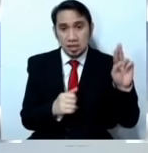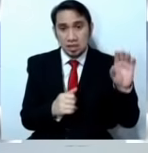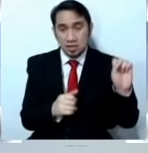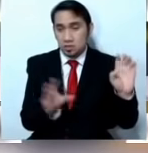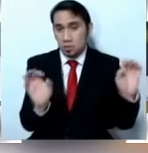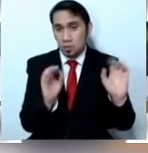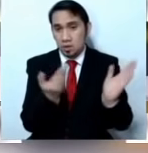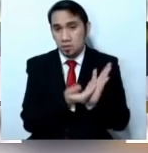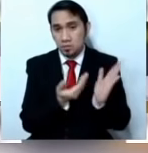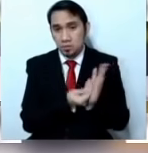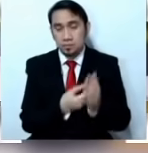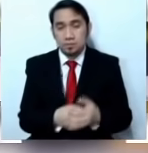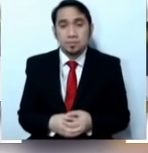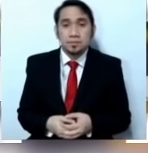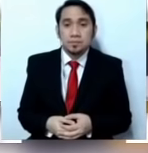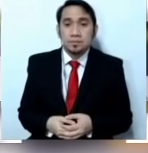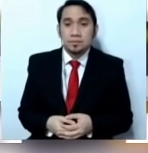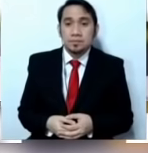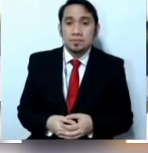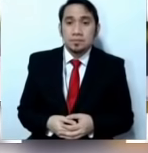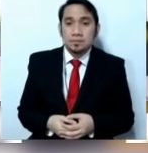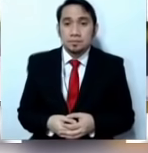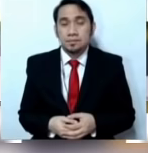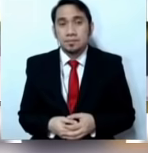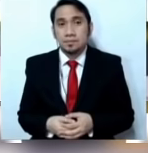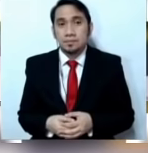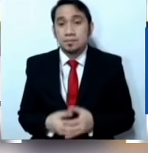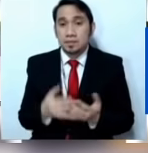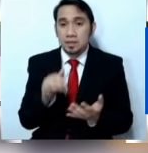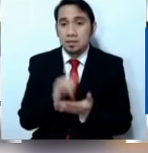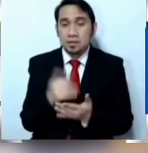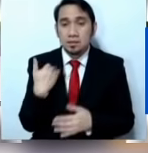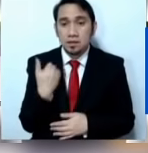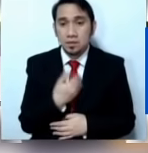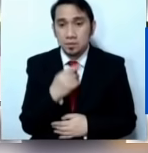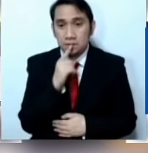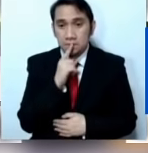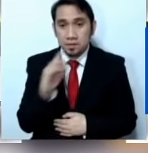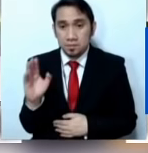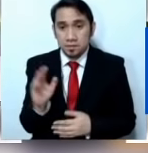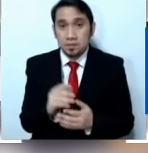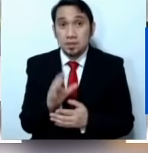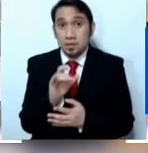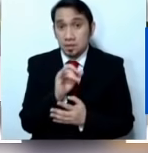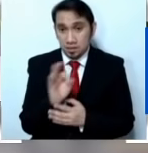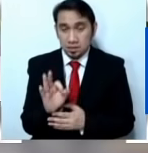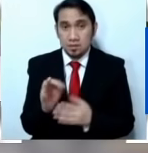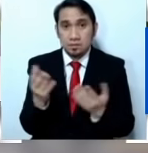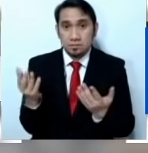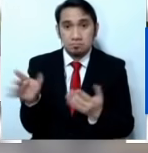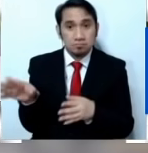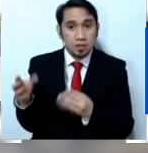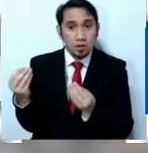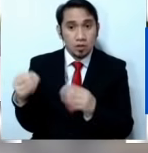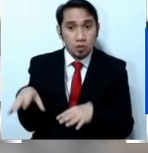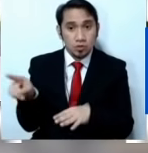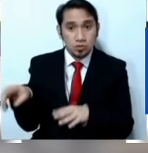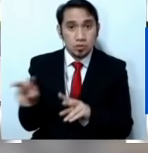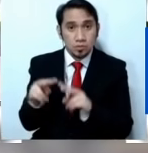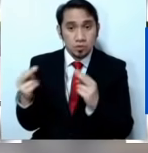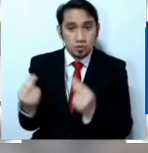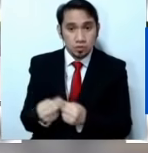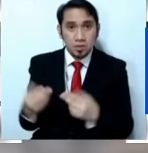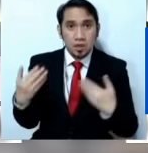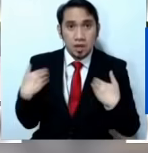Gonzales. Ito ang pangako ko. Basta pag nawala na sila sa pwesto, ipa-file namin ang